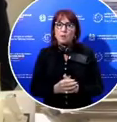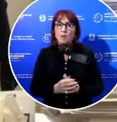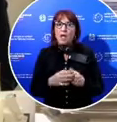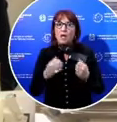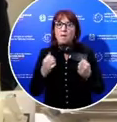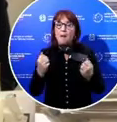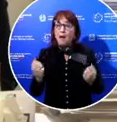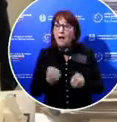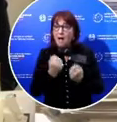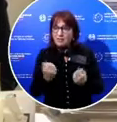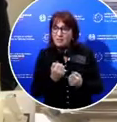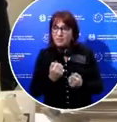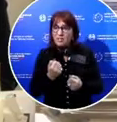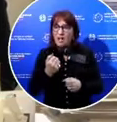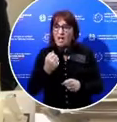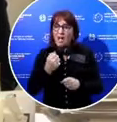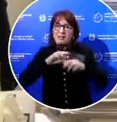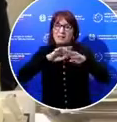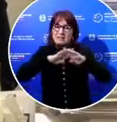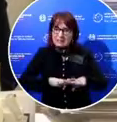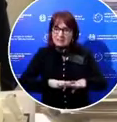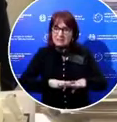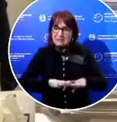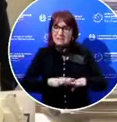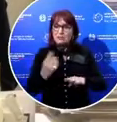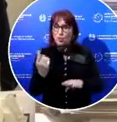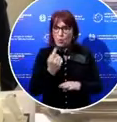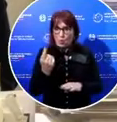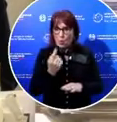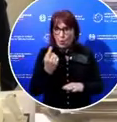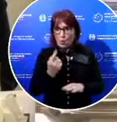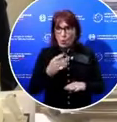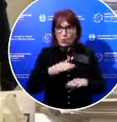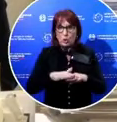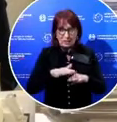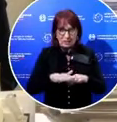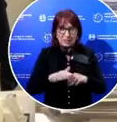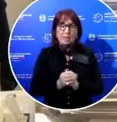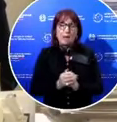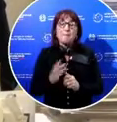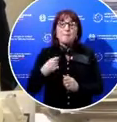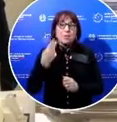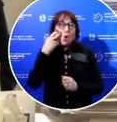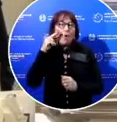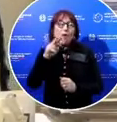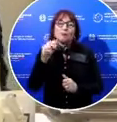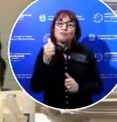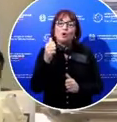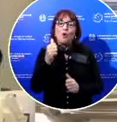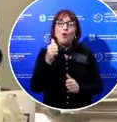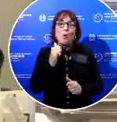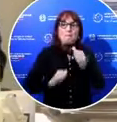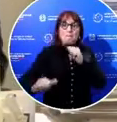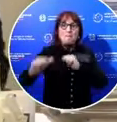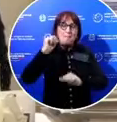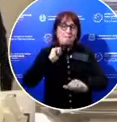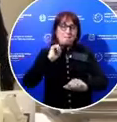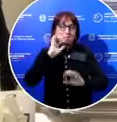a disposizione. E l'altra a cui io guardo con assoluto interesse è quella della prevenzione, far sì cioè